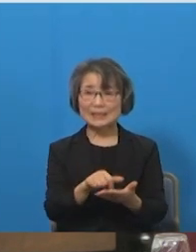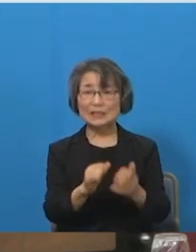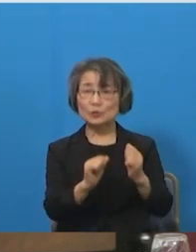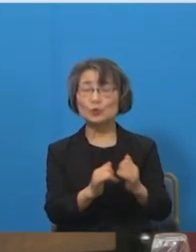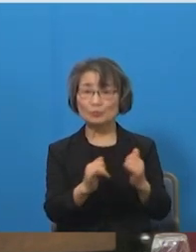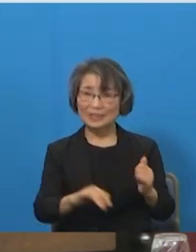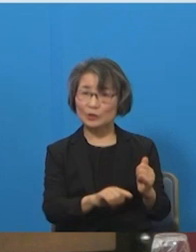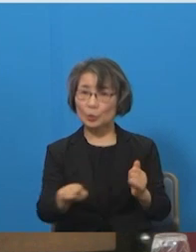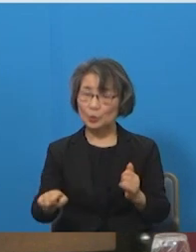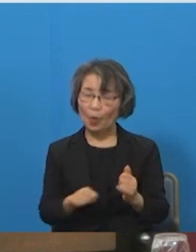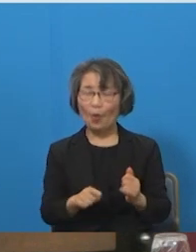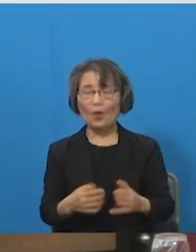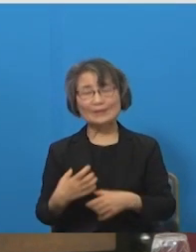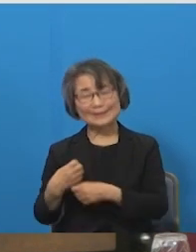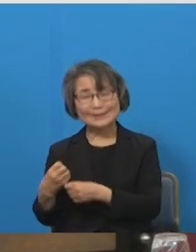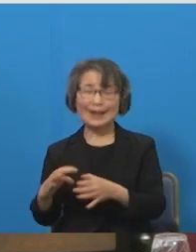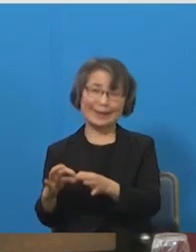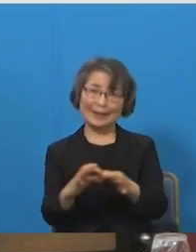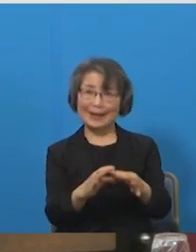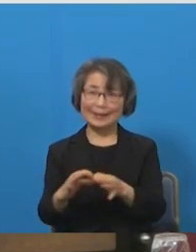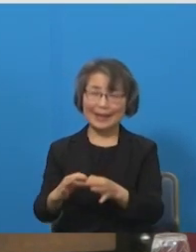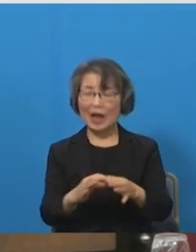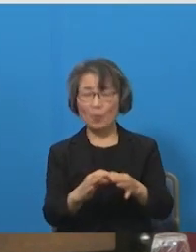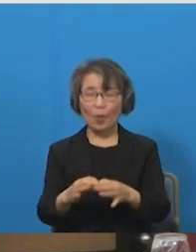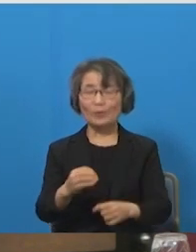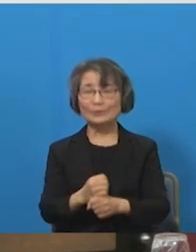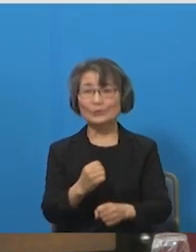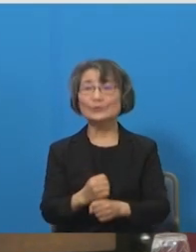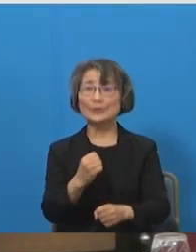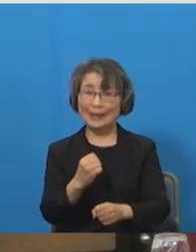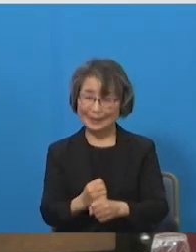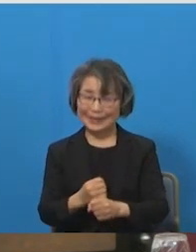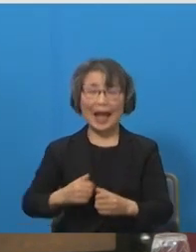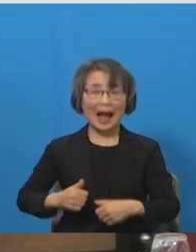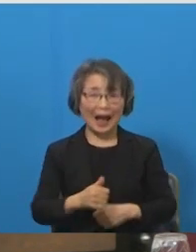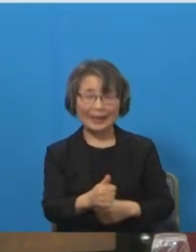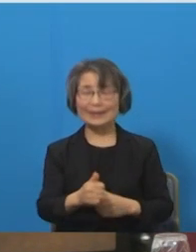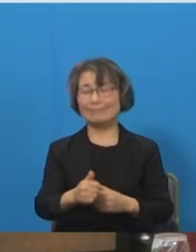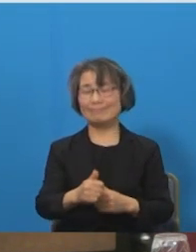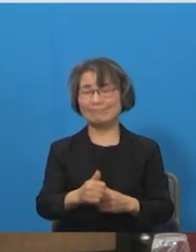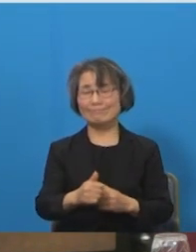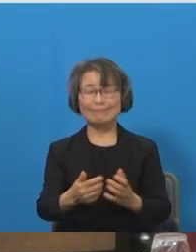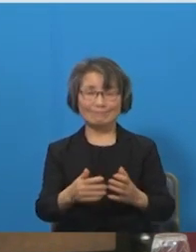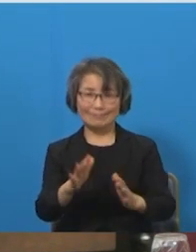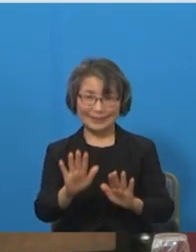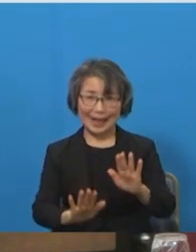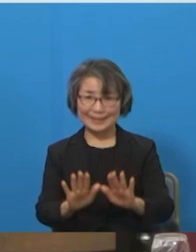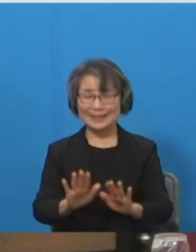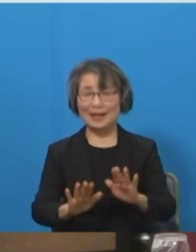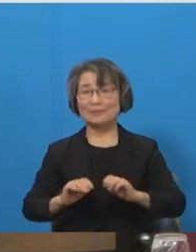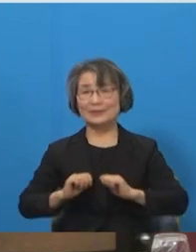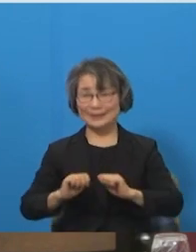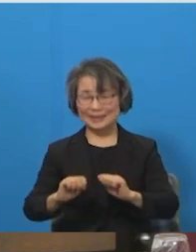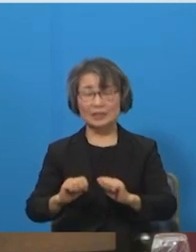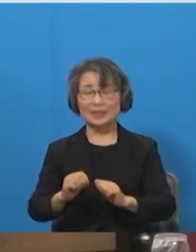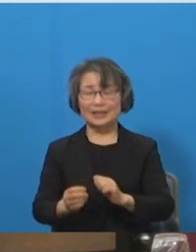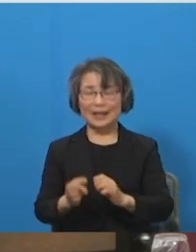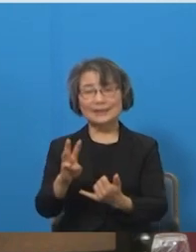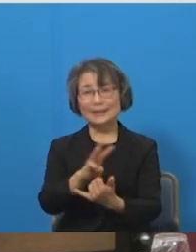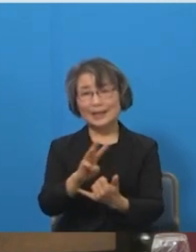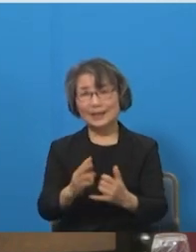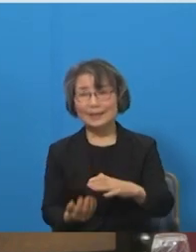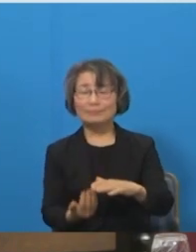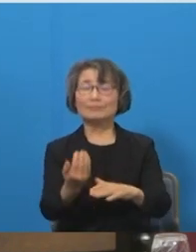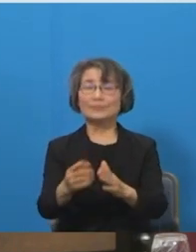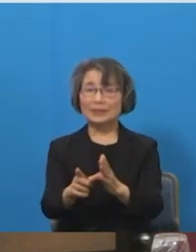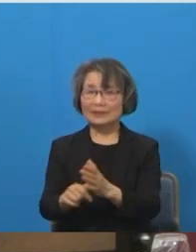との信頼関係を基本に、地域の実情に応じた派遣体制の構築とともに、災害発生時の状況に応じて的確